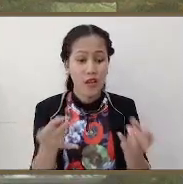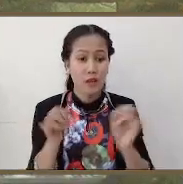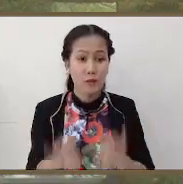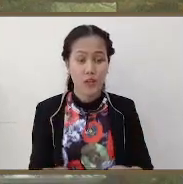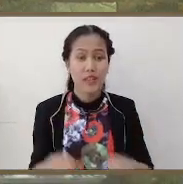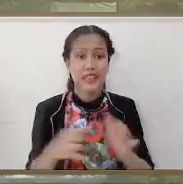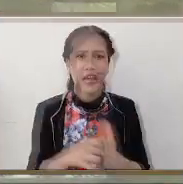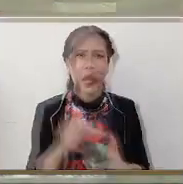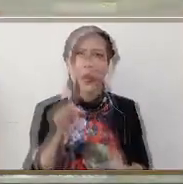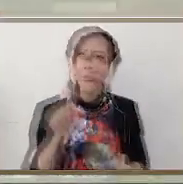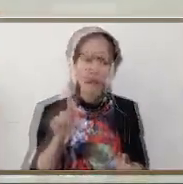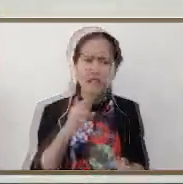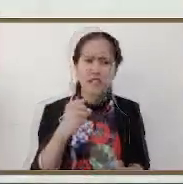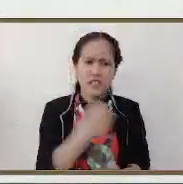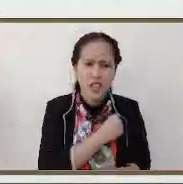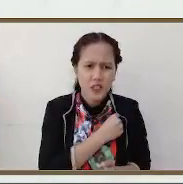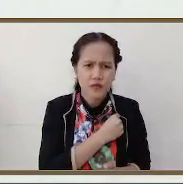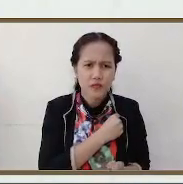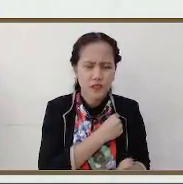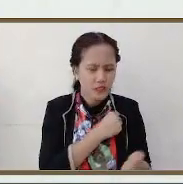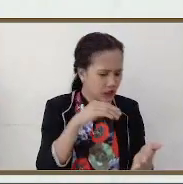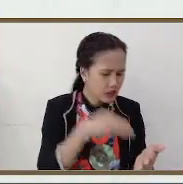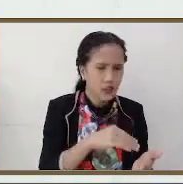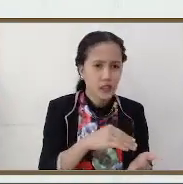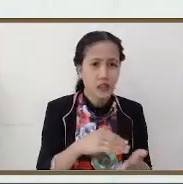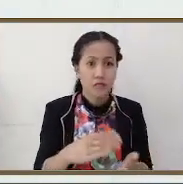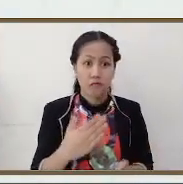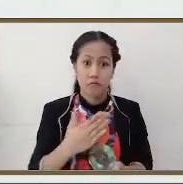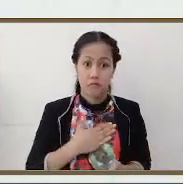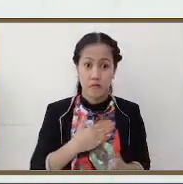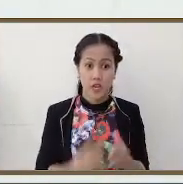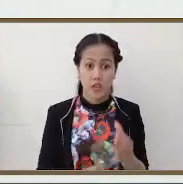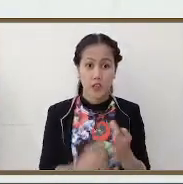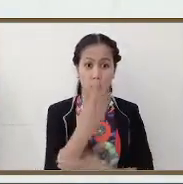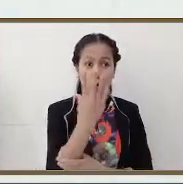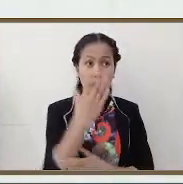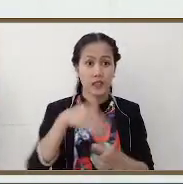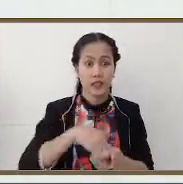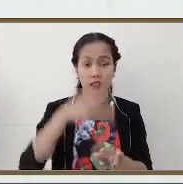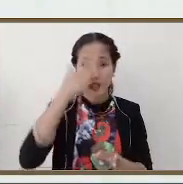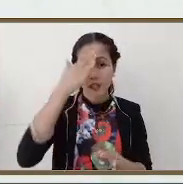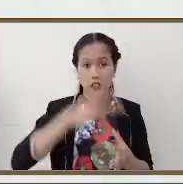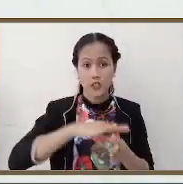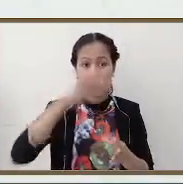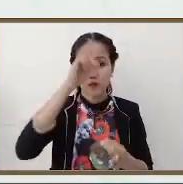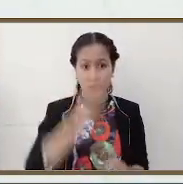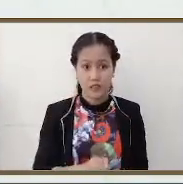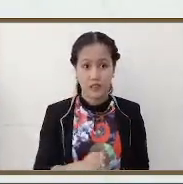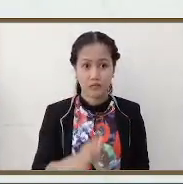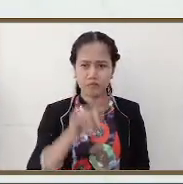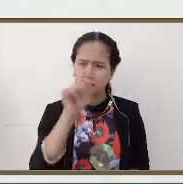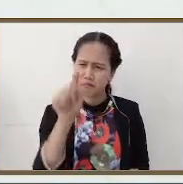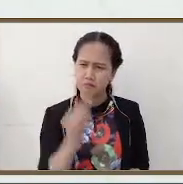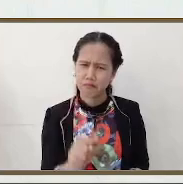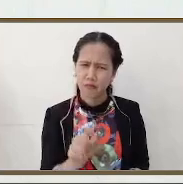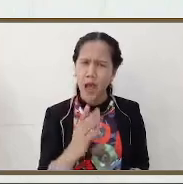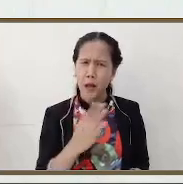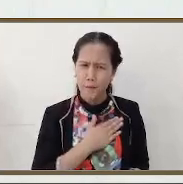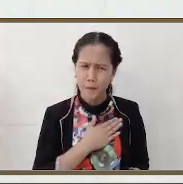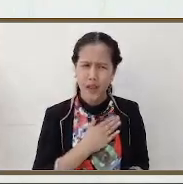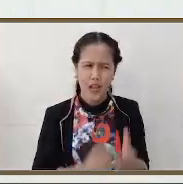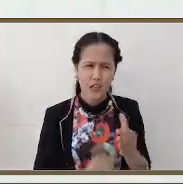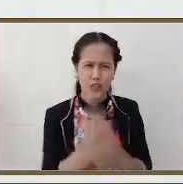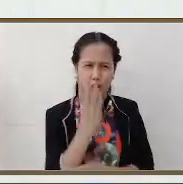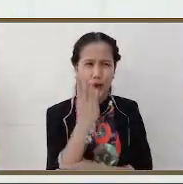we check ourselves tonight. Are we growing in the knowledge of God? Are we growing in the knowledge of God?